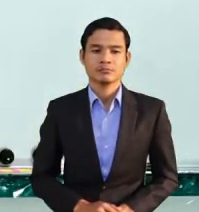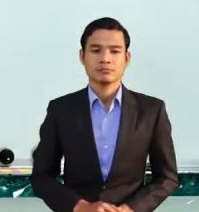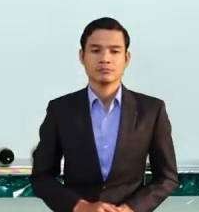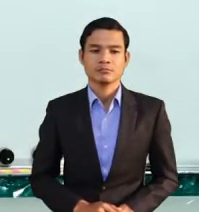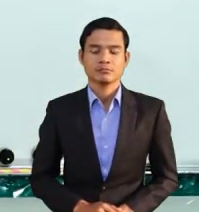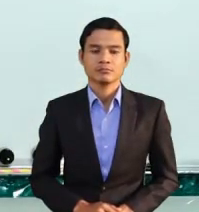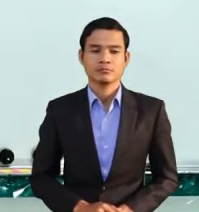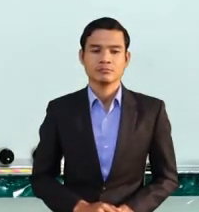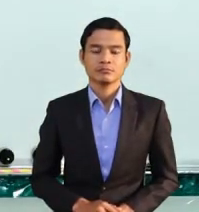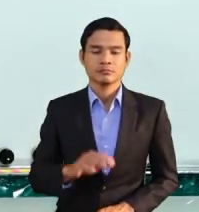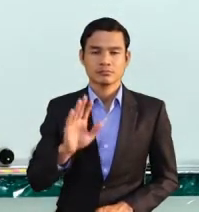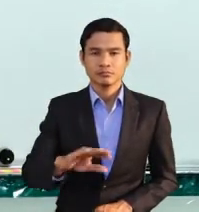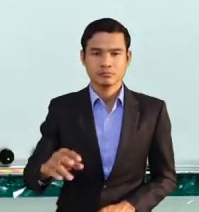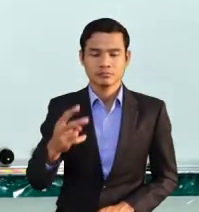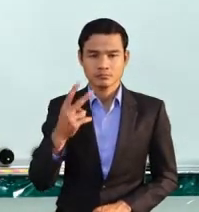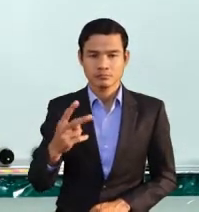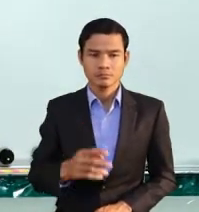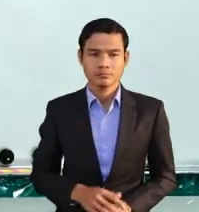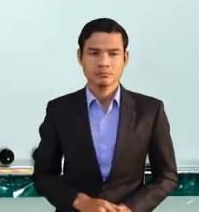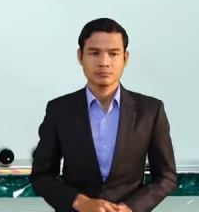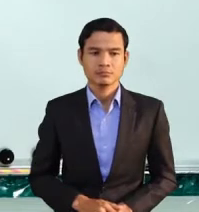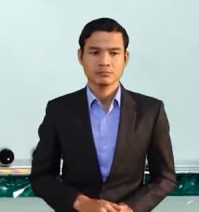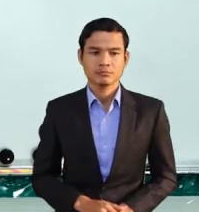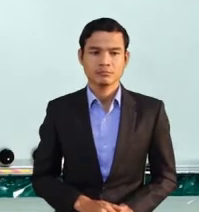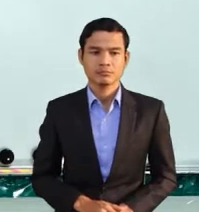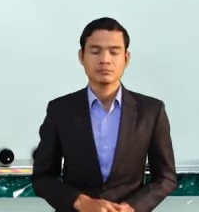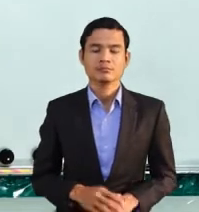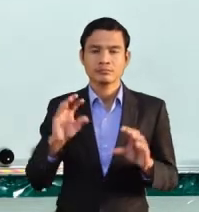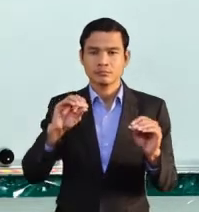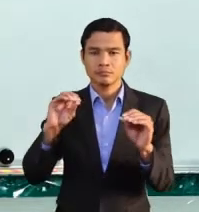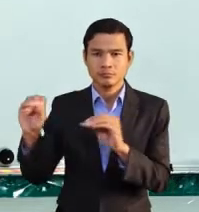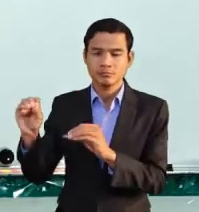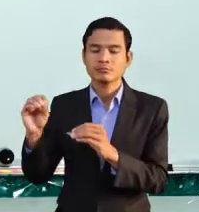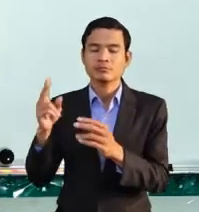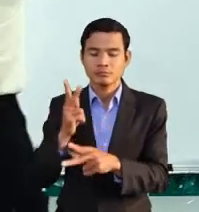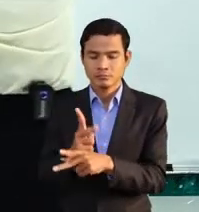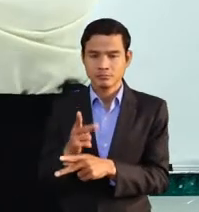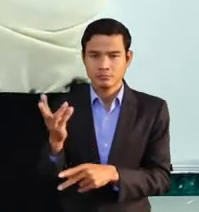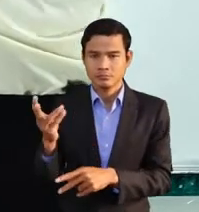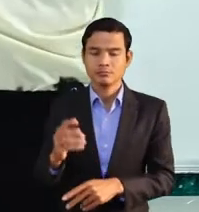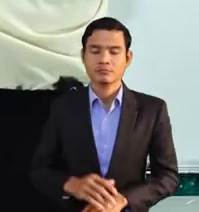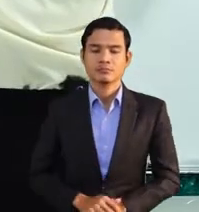Chà, chẳng con mơ. Trời phải lụp hai nè khu đòi ơ mỏ nè con á.